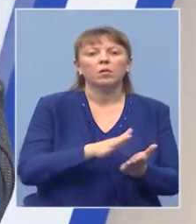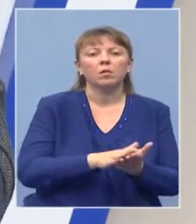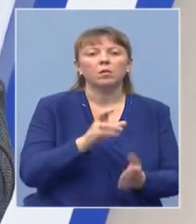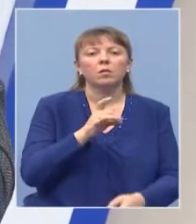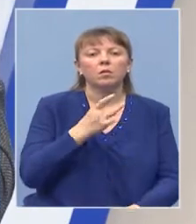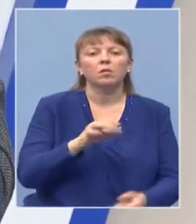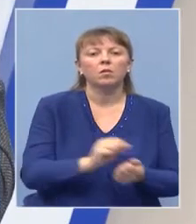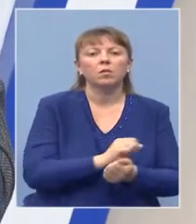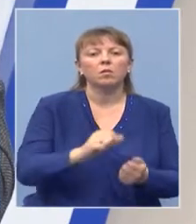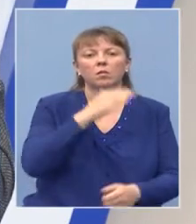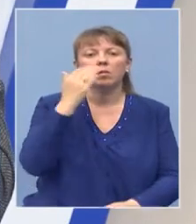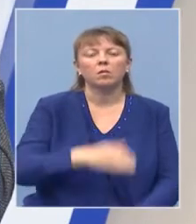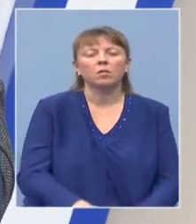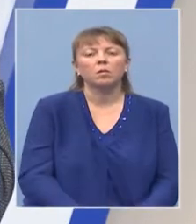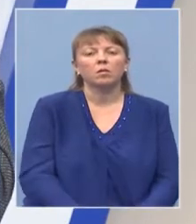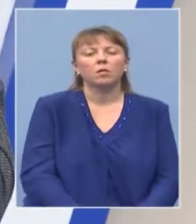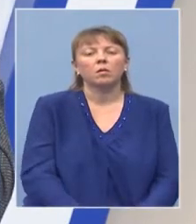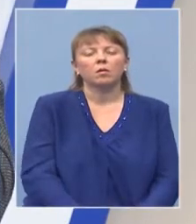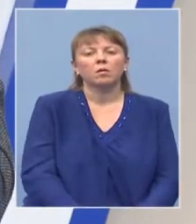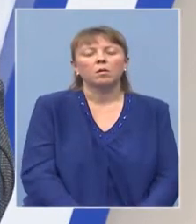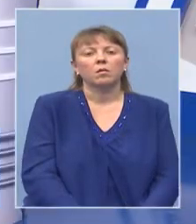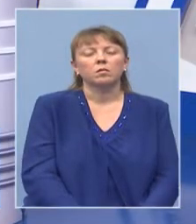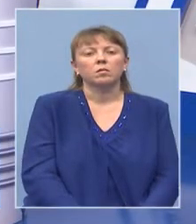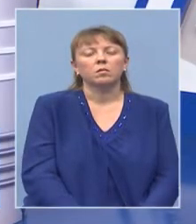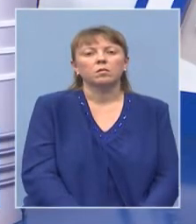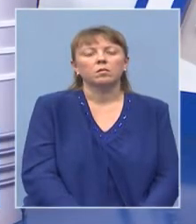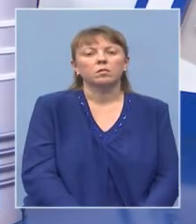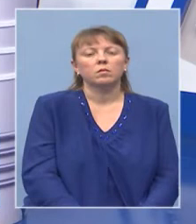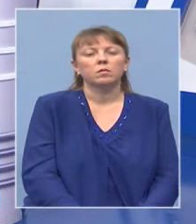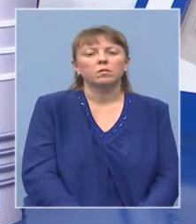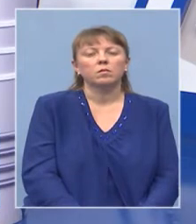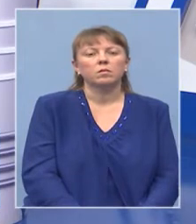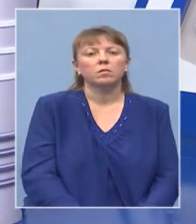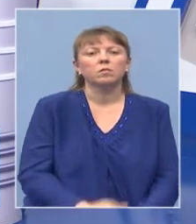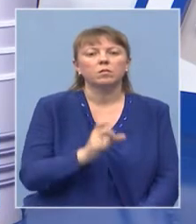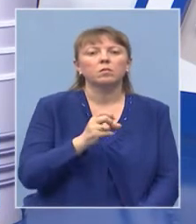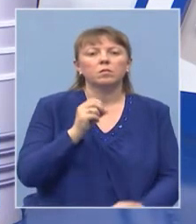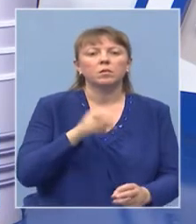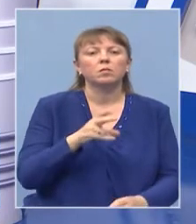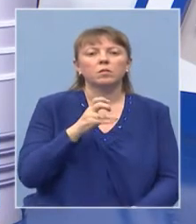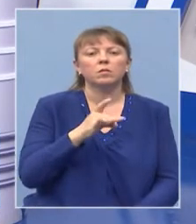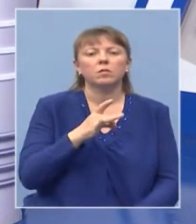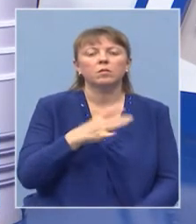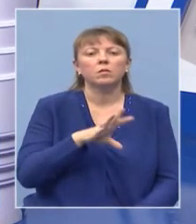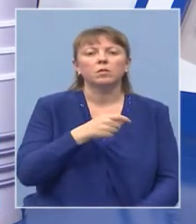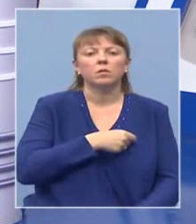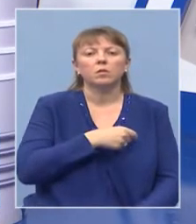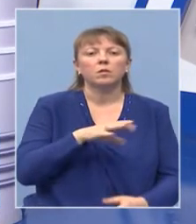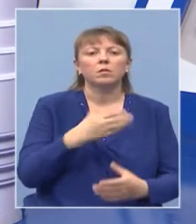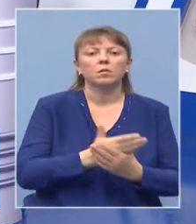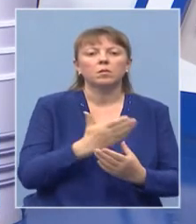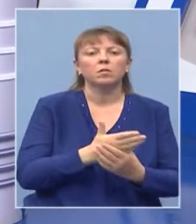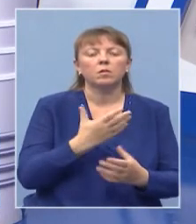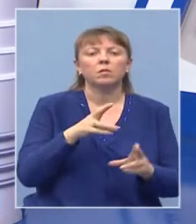кадастровых документов и многое другое. Как я уже отметил, вот эта услуга называется персональный менеджер. Персональный менеджер поможет оформить земельные